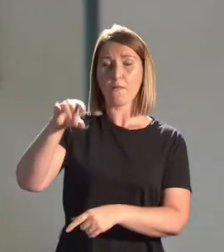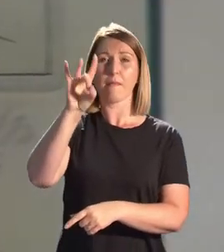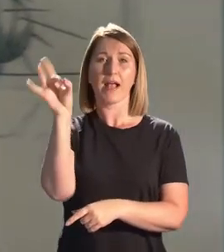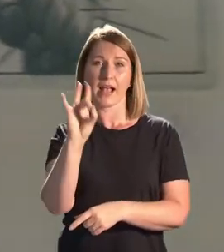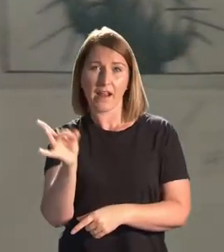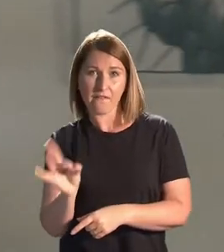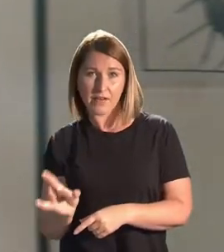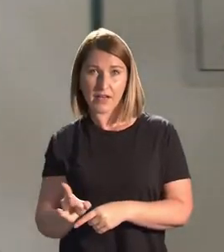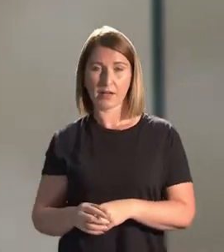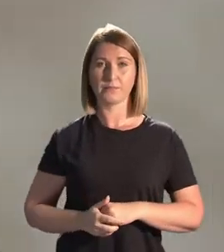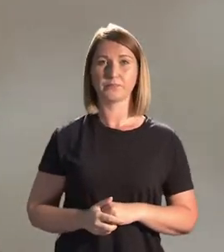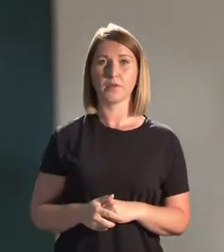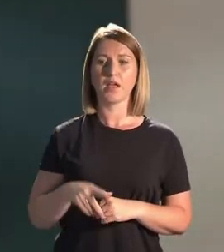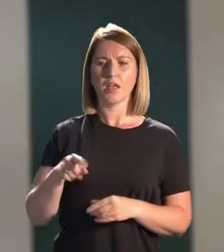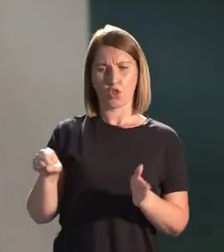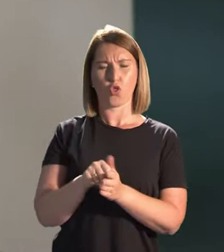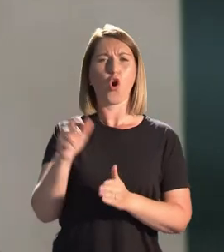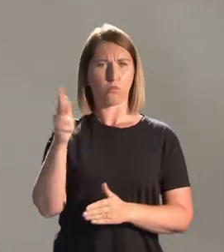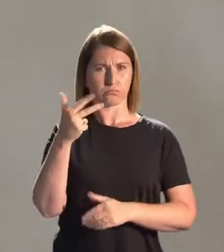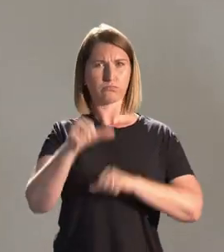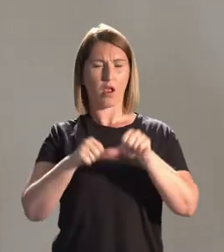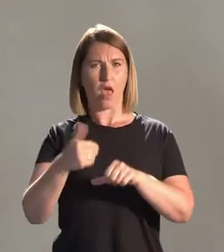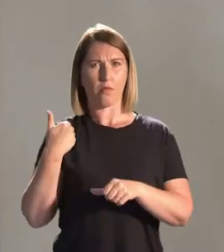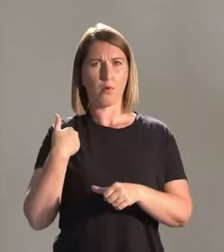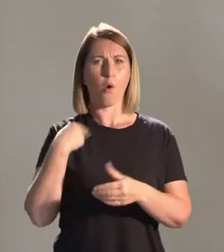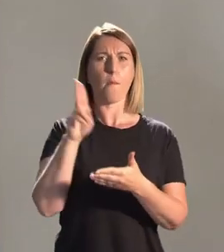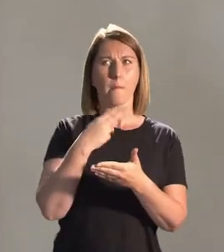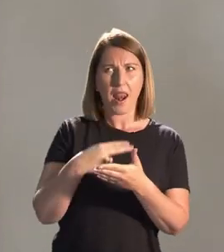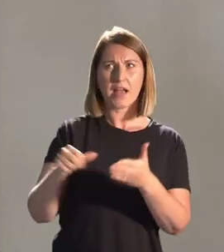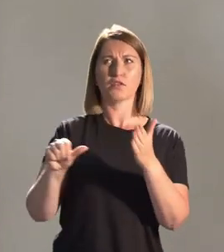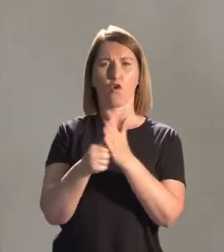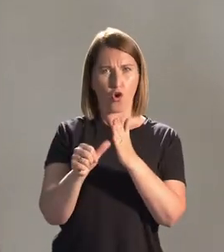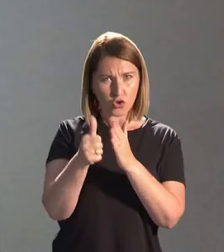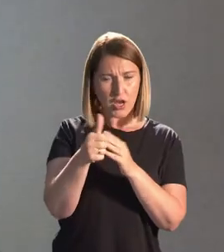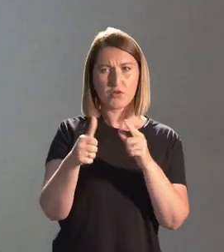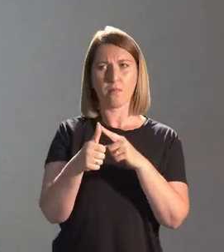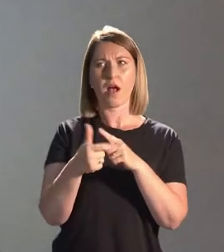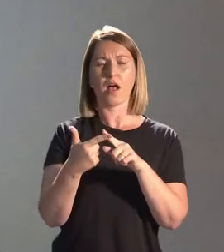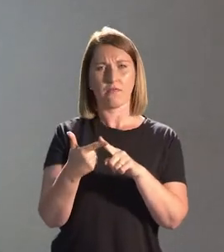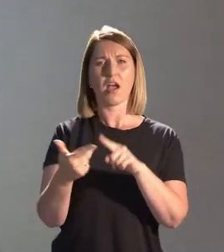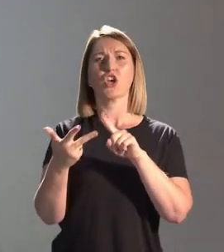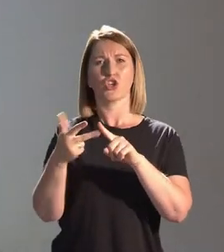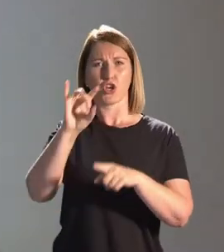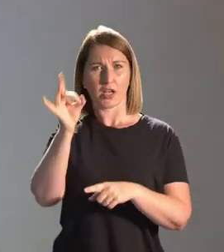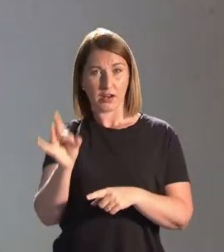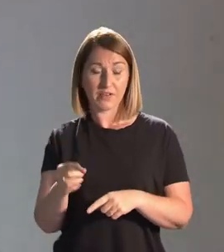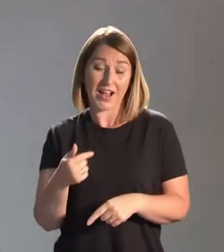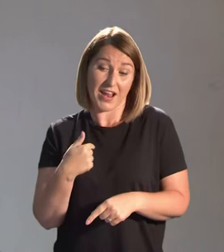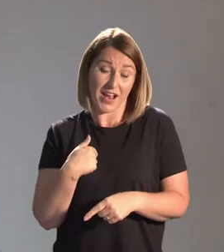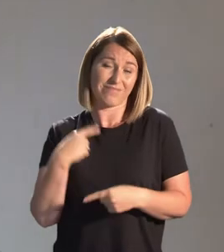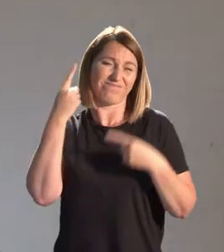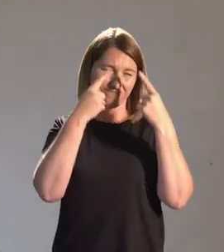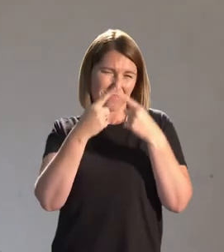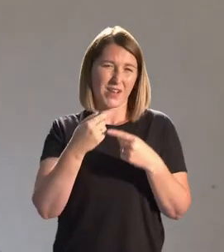jako tę pierwszą dyscyplinę, bo do 3 lat mieliśmy malarstwo, rzeźbę i grafikę. Ja, ponieważ chyba mam